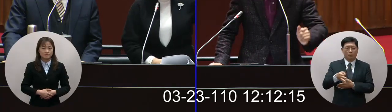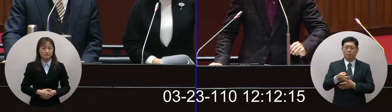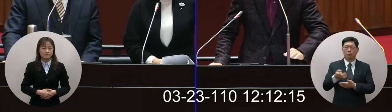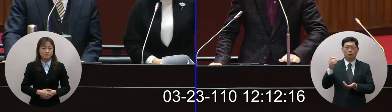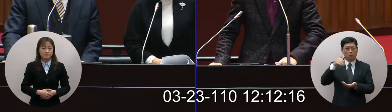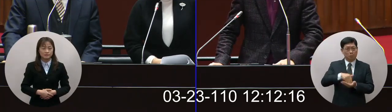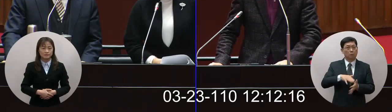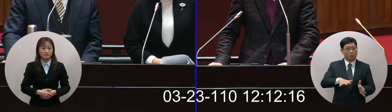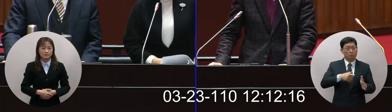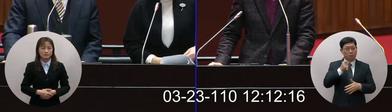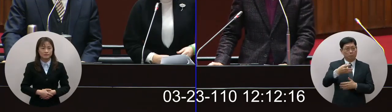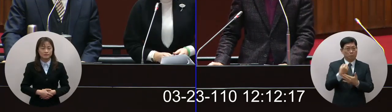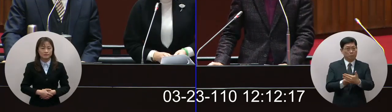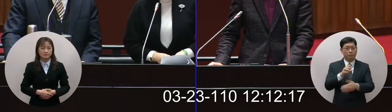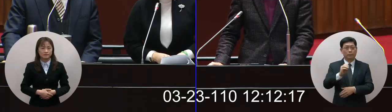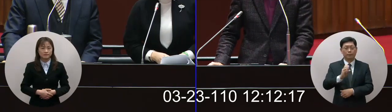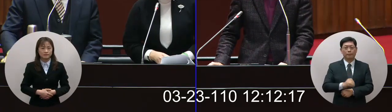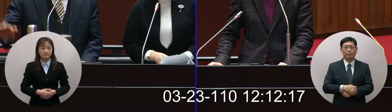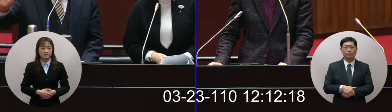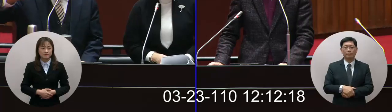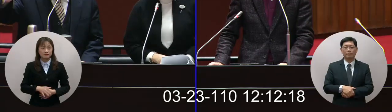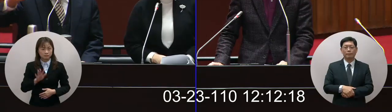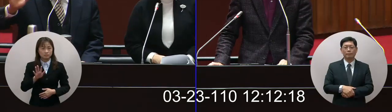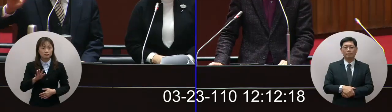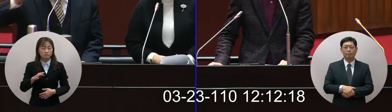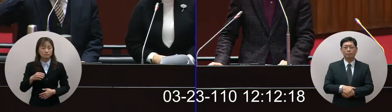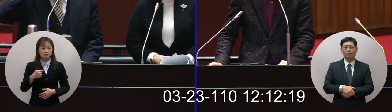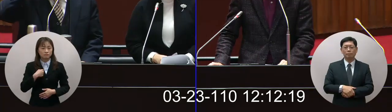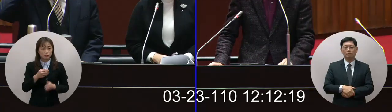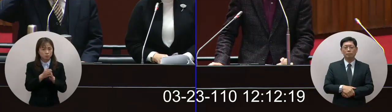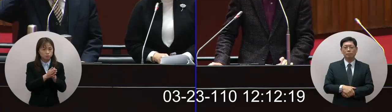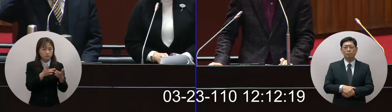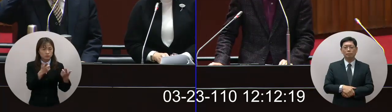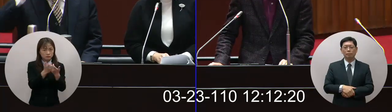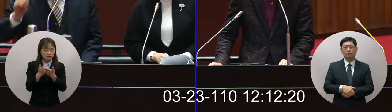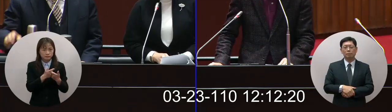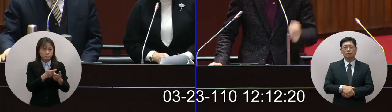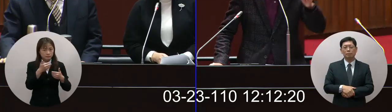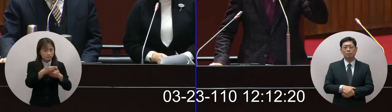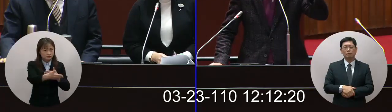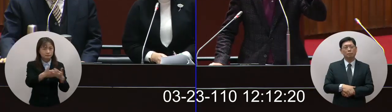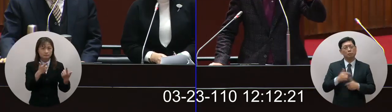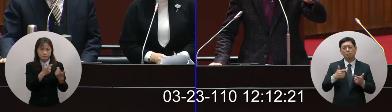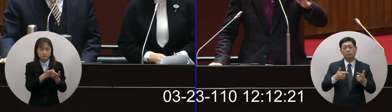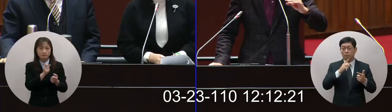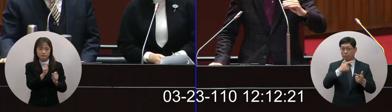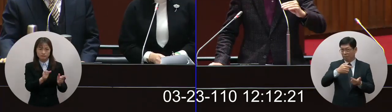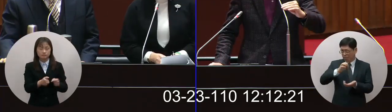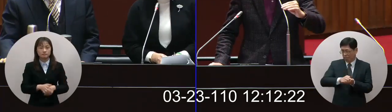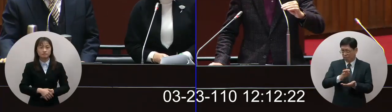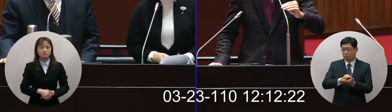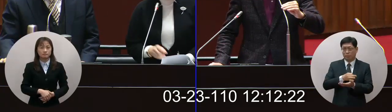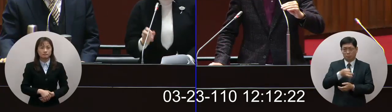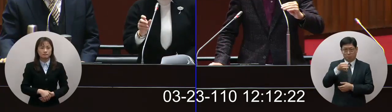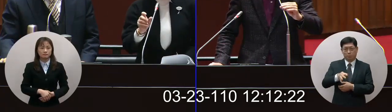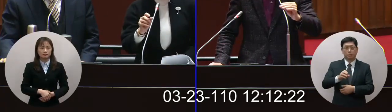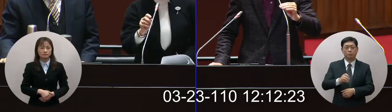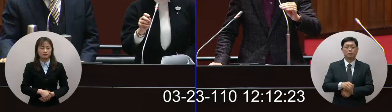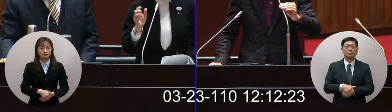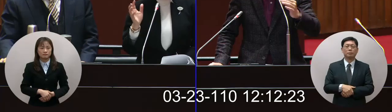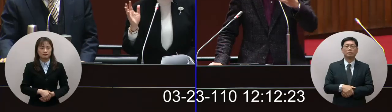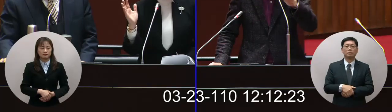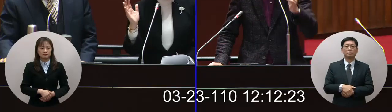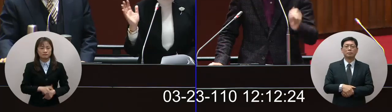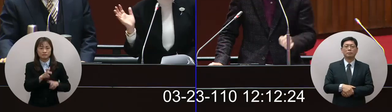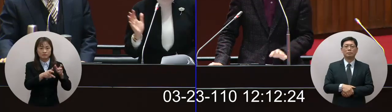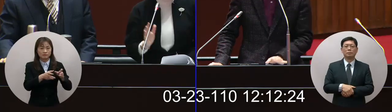晓得政府有没有买？ 我们都照需要，照那个流程。 不是最低价的时候啊。 不过我们油价